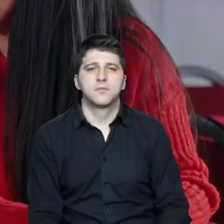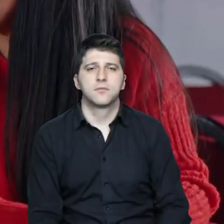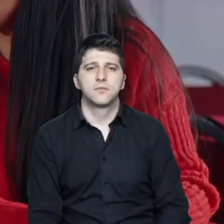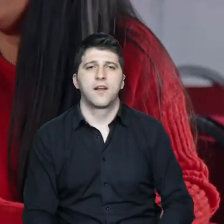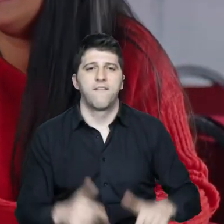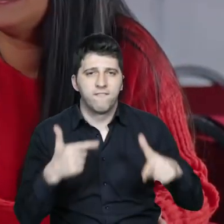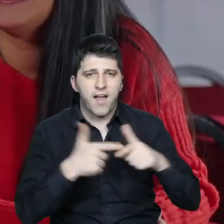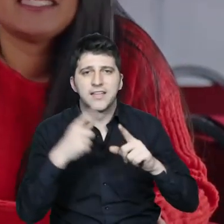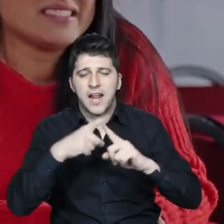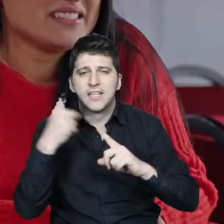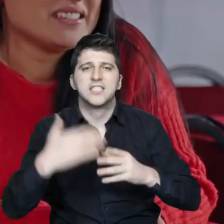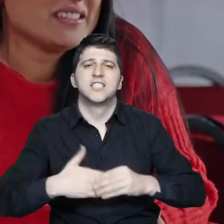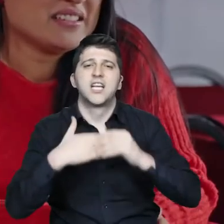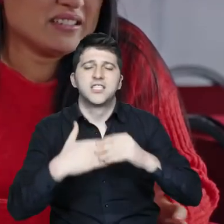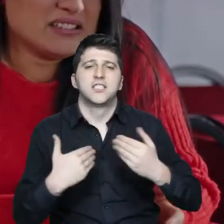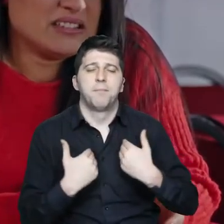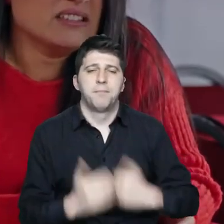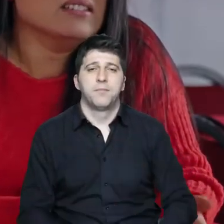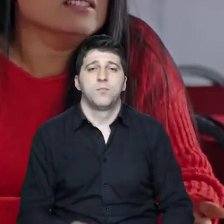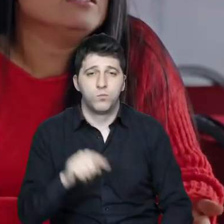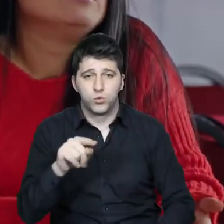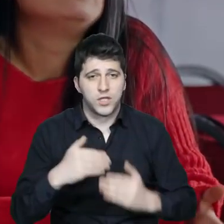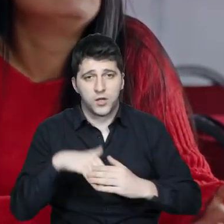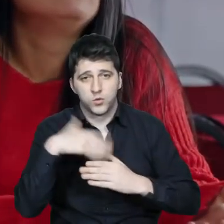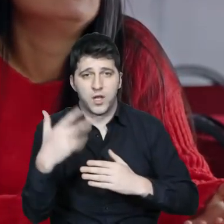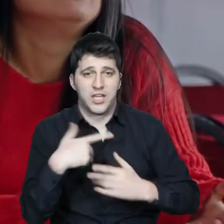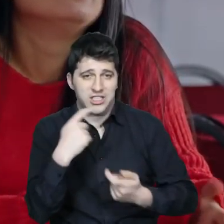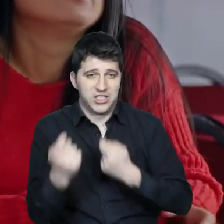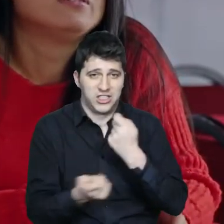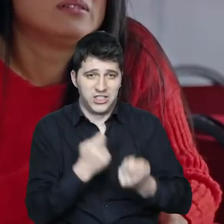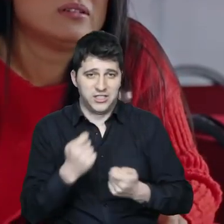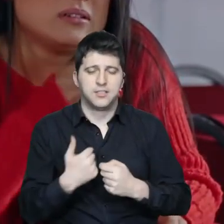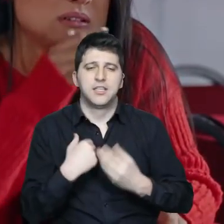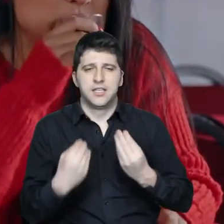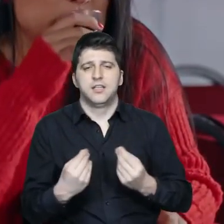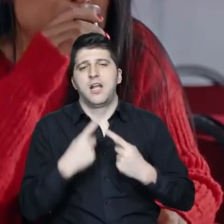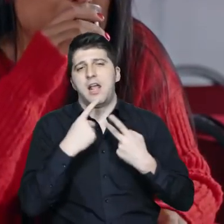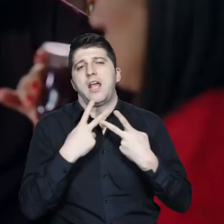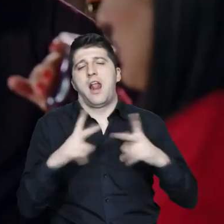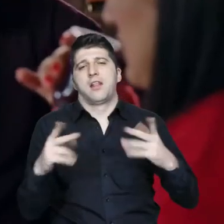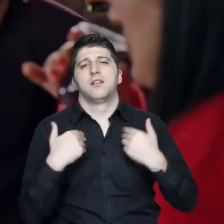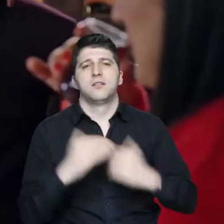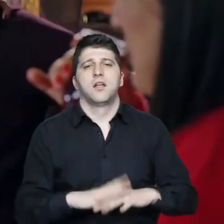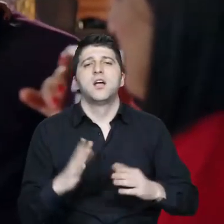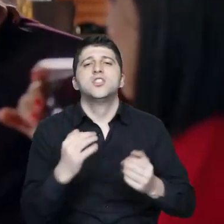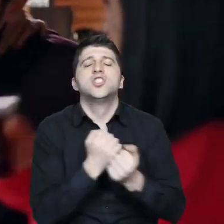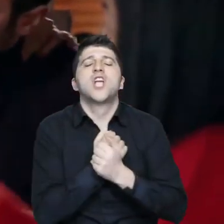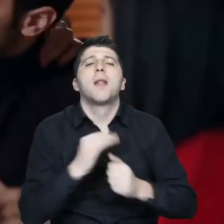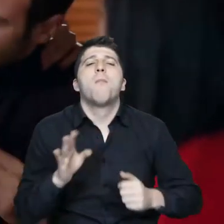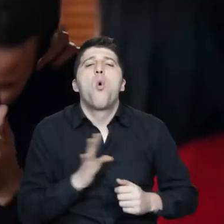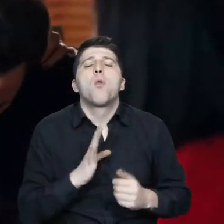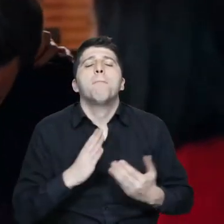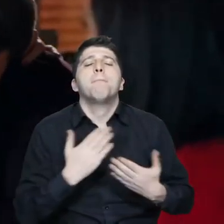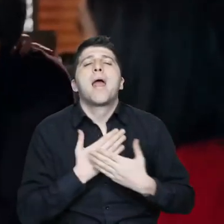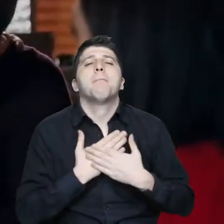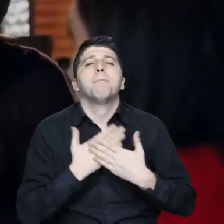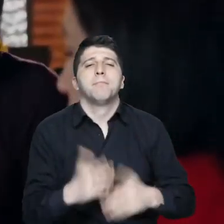de biriyle tanıştıracağım. Bundan sonra çöp çatanlık guruluğunu ilan ederim artık. Ah canımım.